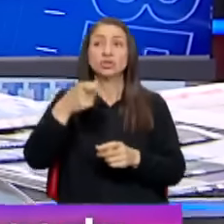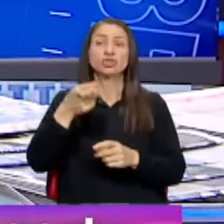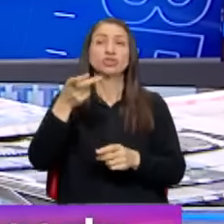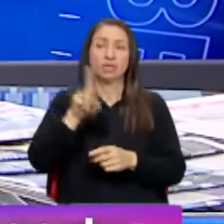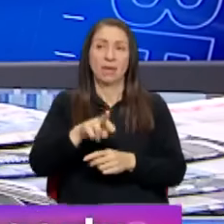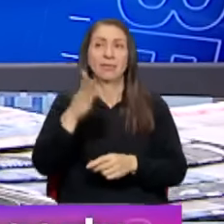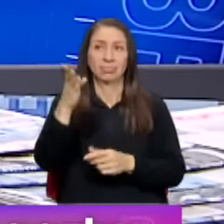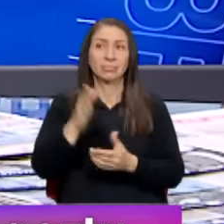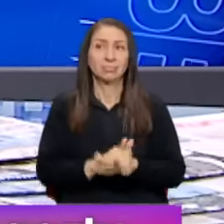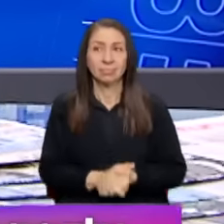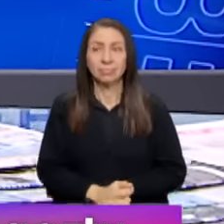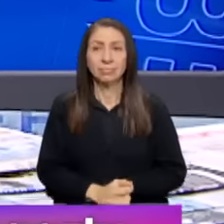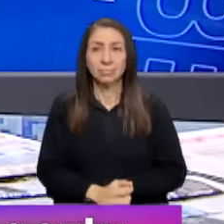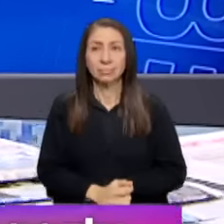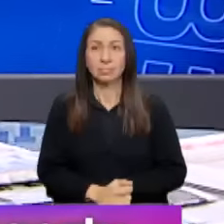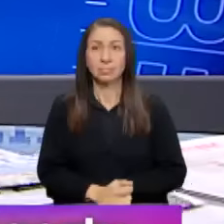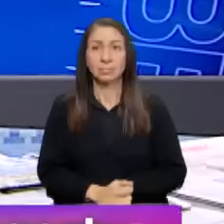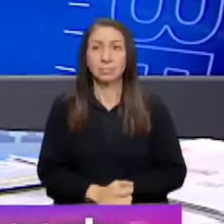o cinayet.